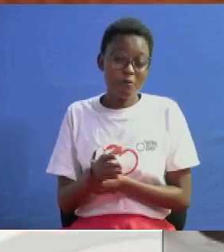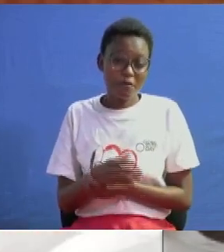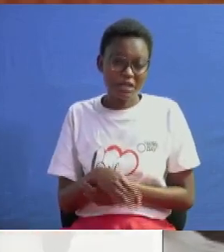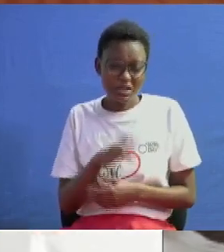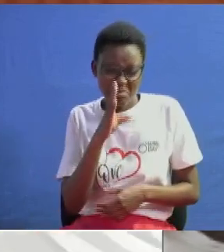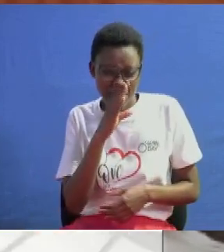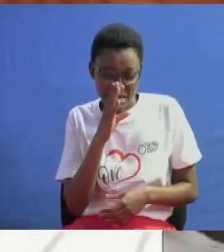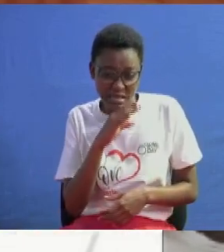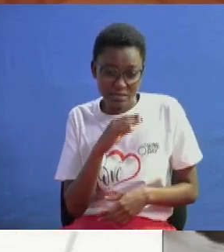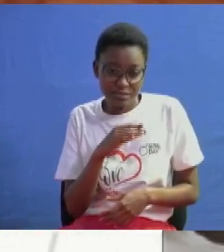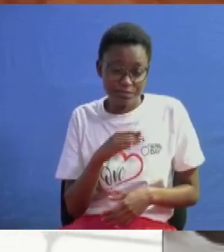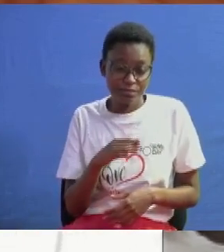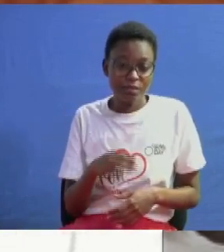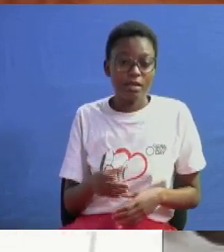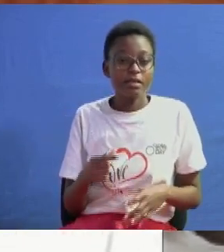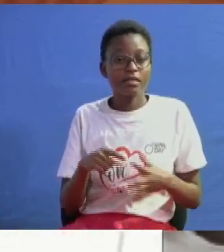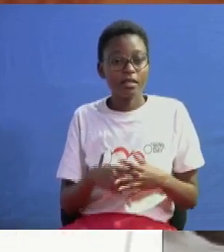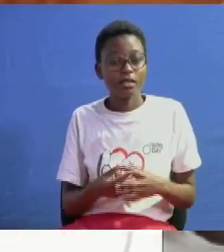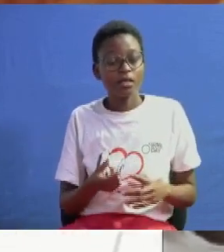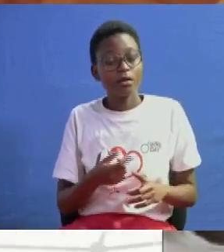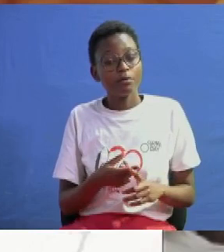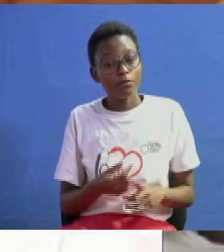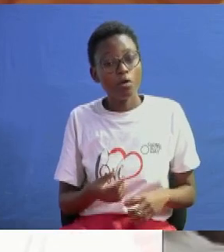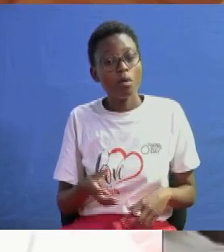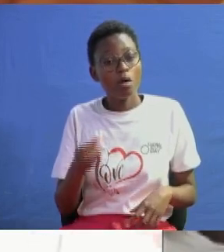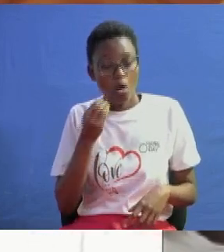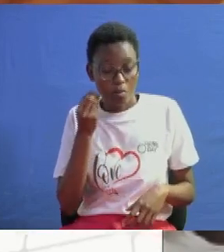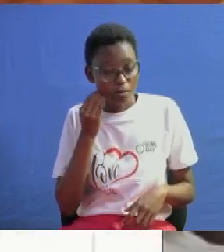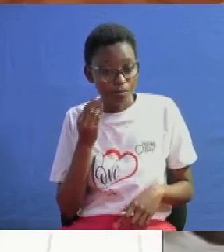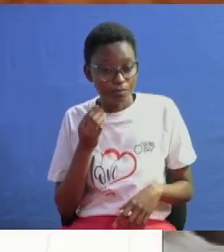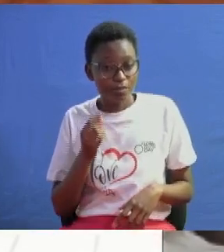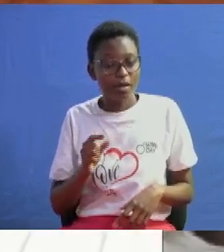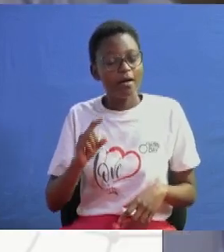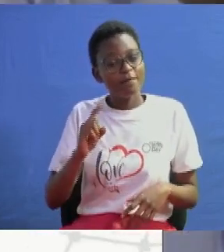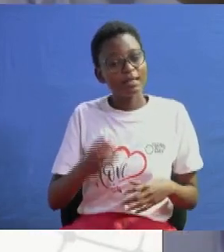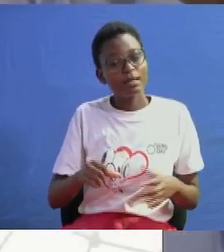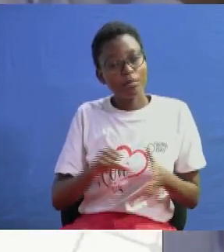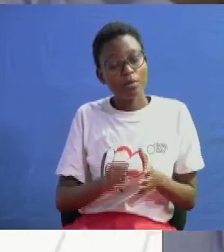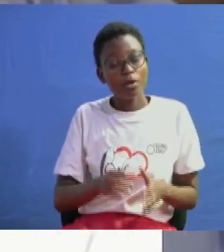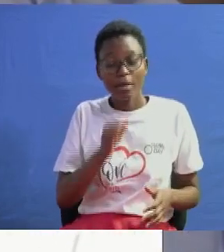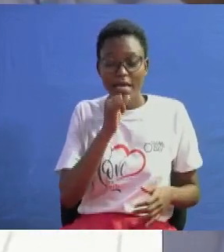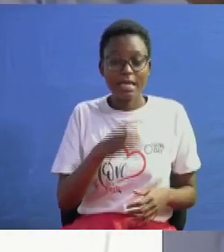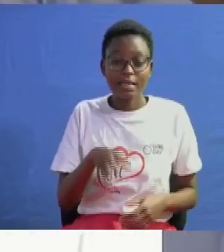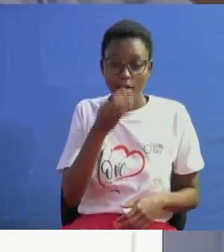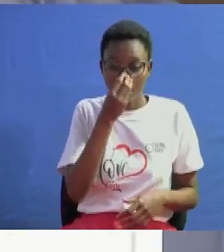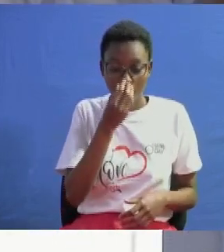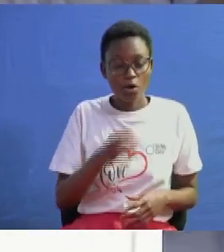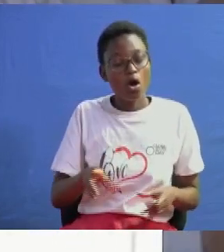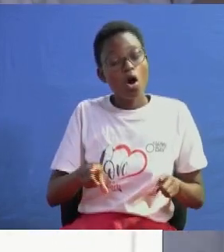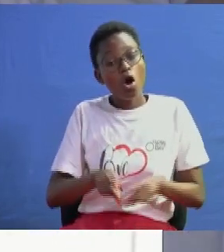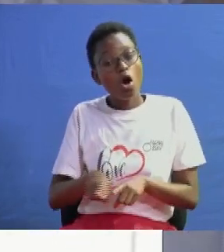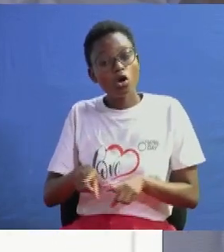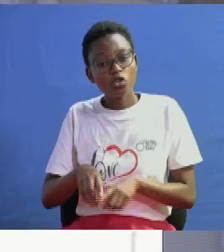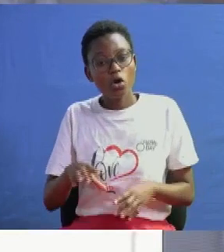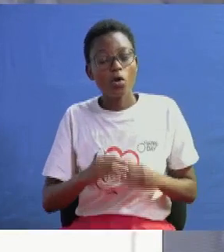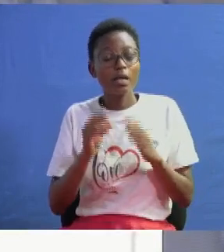wapi? Hey, shida ya serikali ya Kenya Kwanza ni Ruto mwenyewe. The leaders have also rubbish